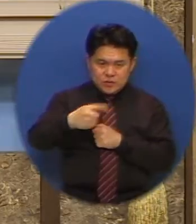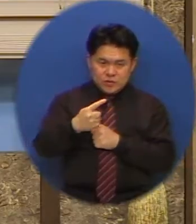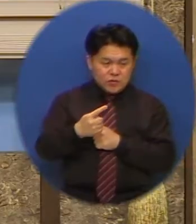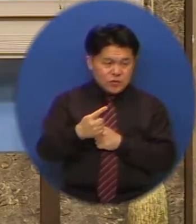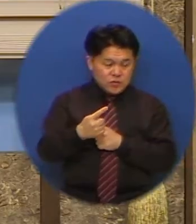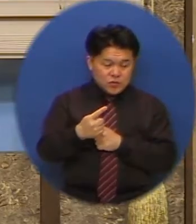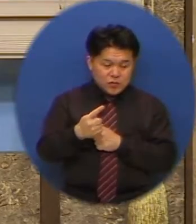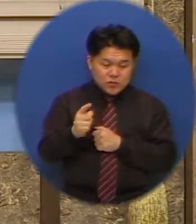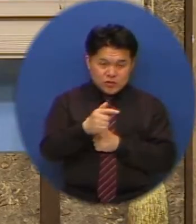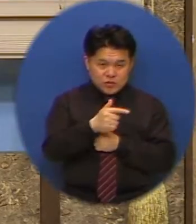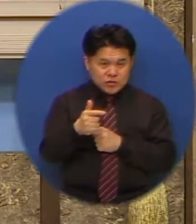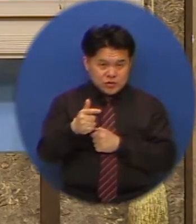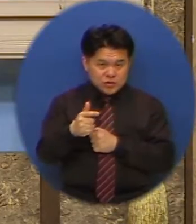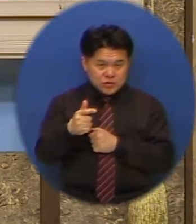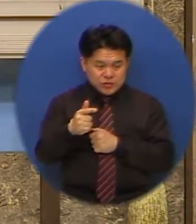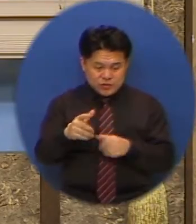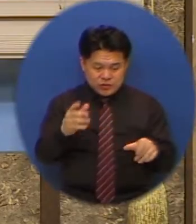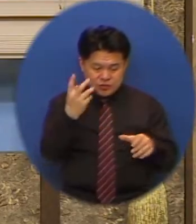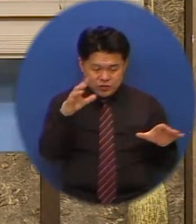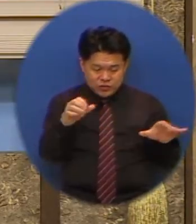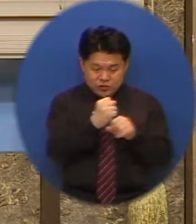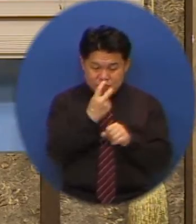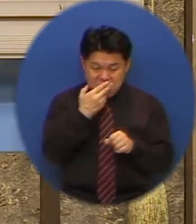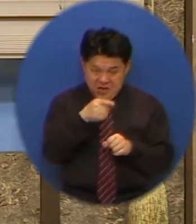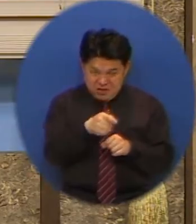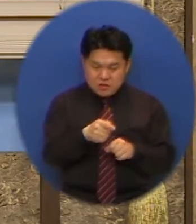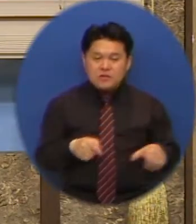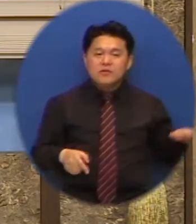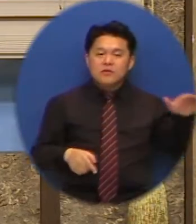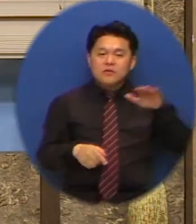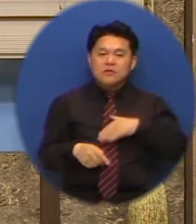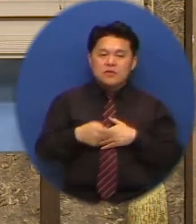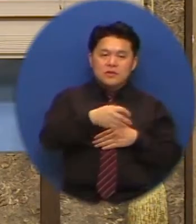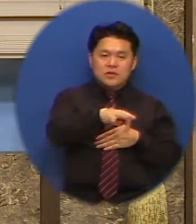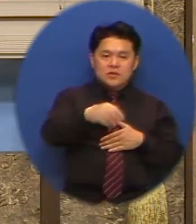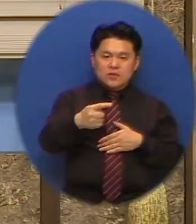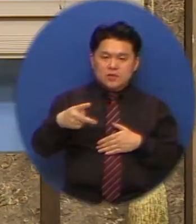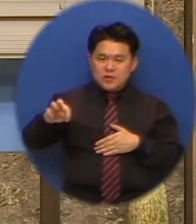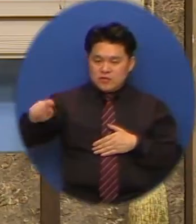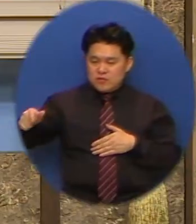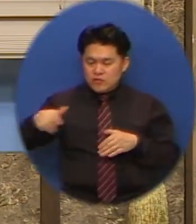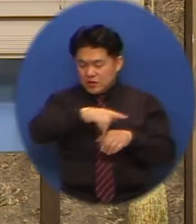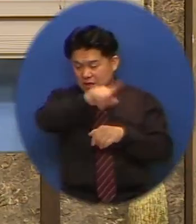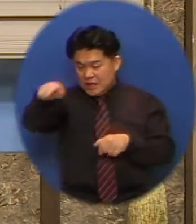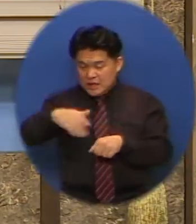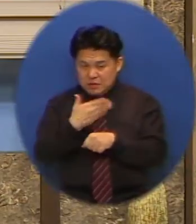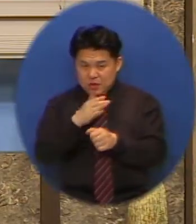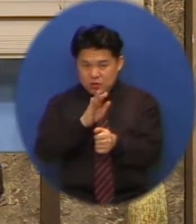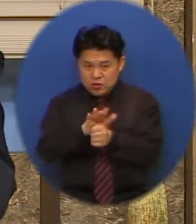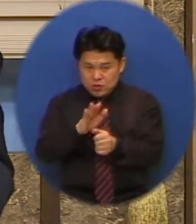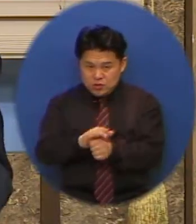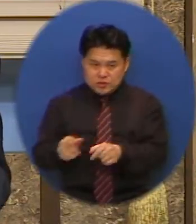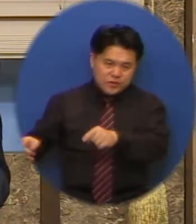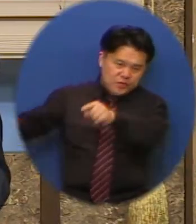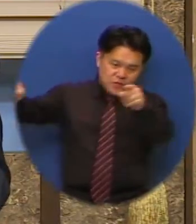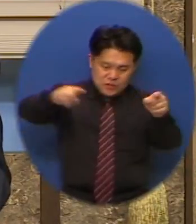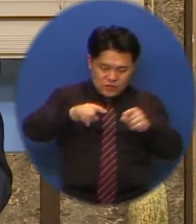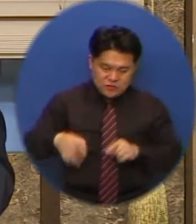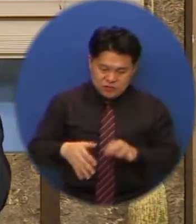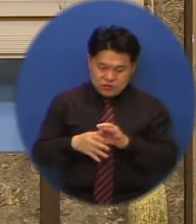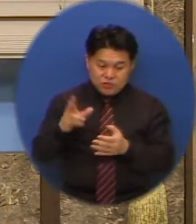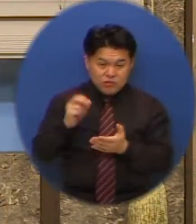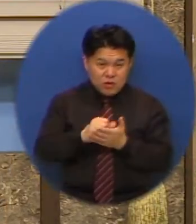하는 시도 차원의 이슈를 하고 우리는 이제 시도와 시군구가 잘할 수 있게 도와주고 또 전국 차원의 이슈가